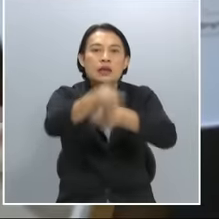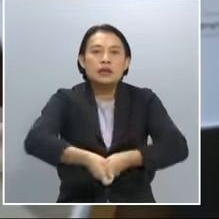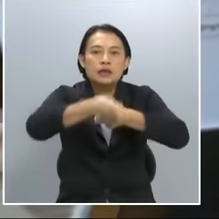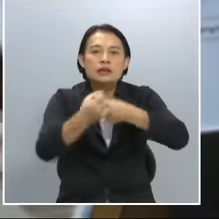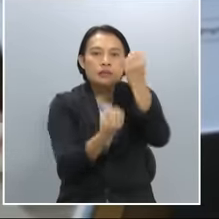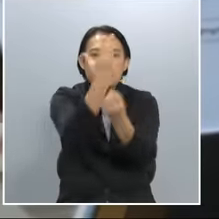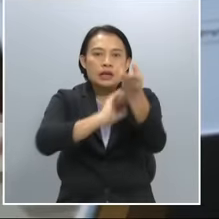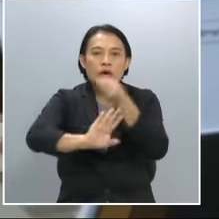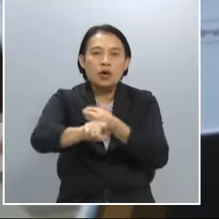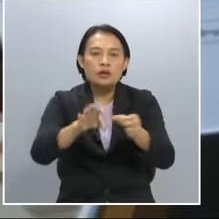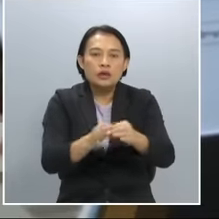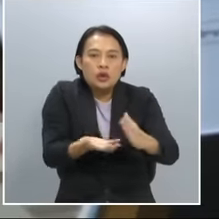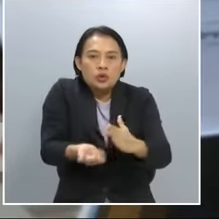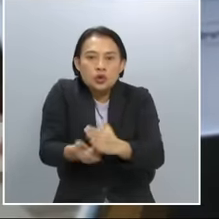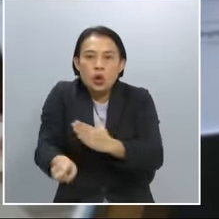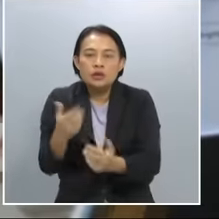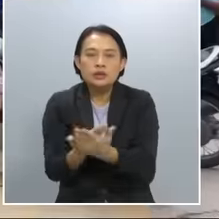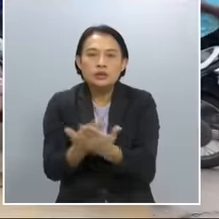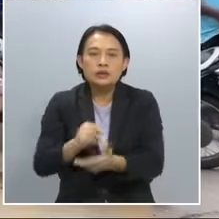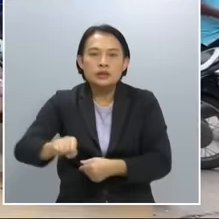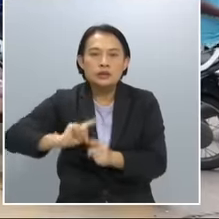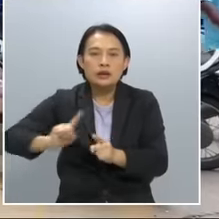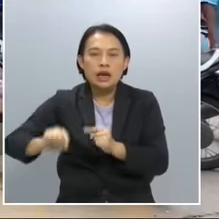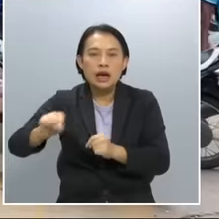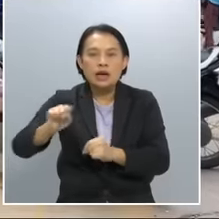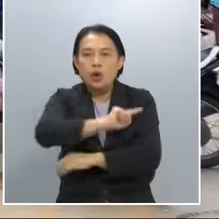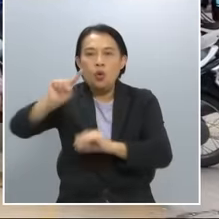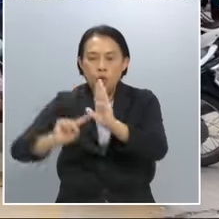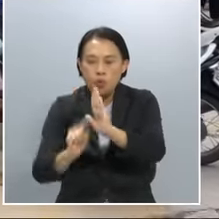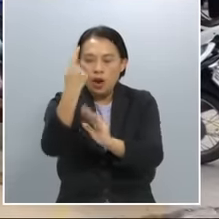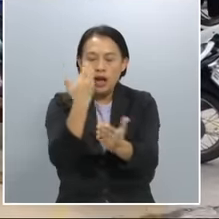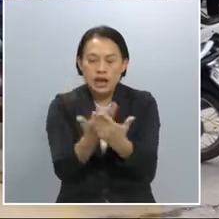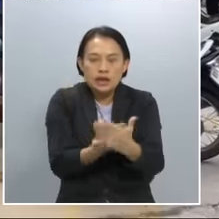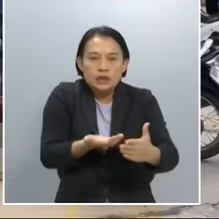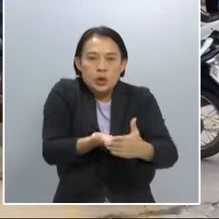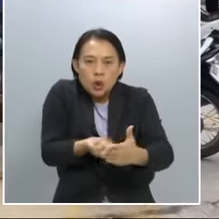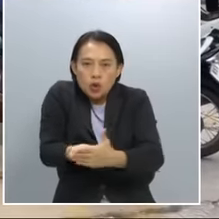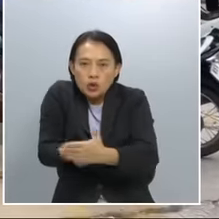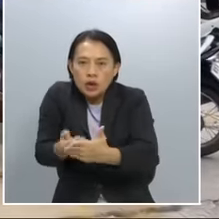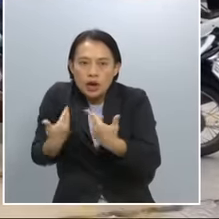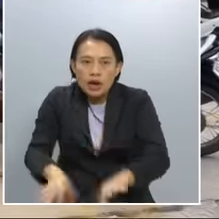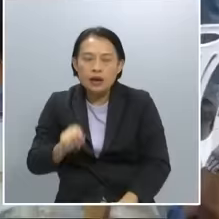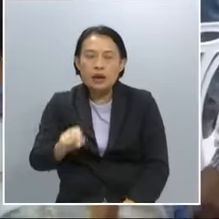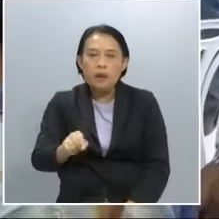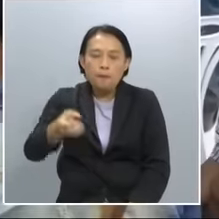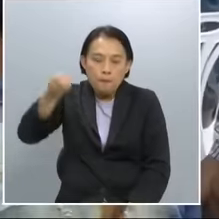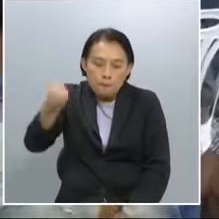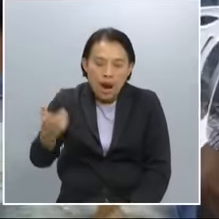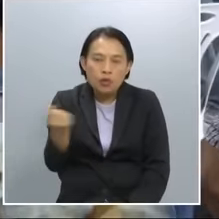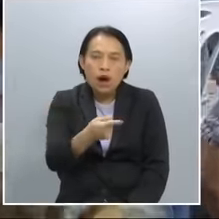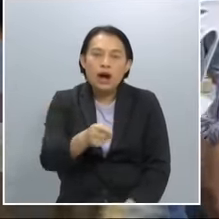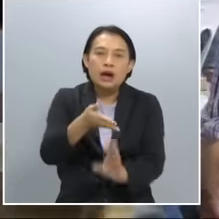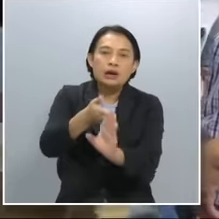ซึ่งเป็นการให้บัตรคนจนโอนเงินวันแรกเนี่ยมีคนถอนเงินมากกว่าวันก่อนหน้าคือวันที่